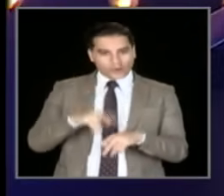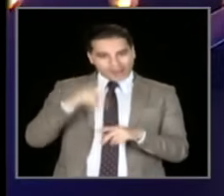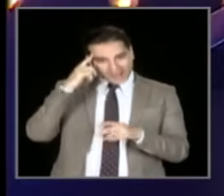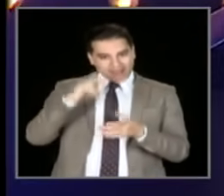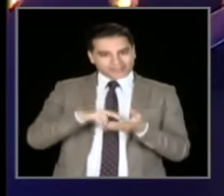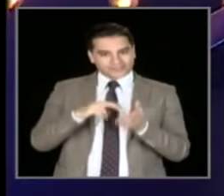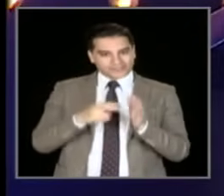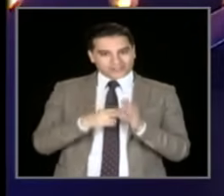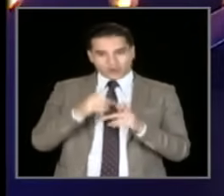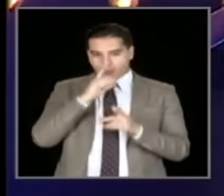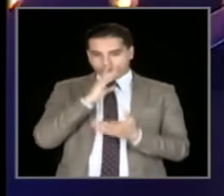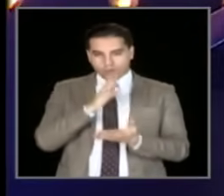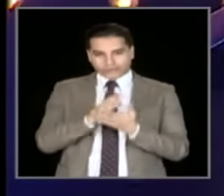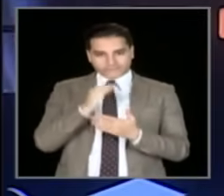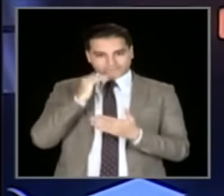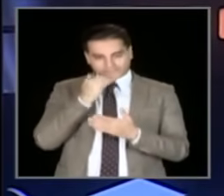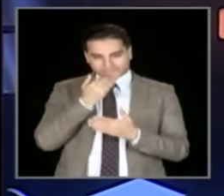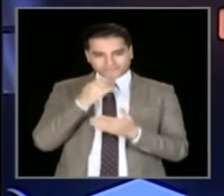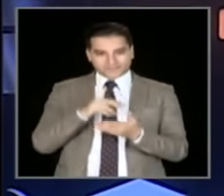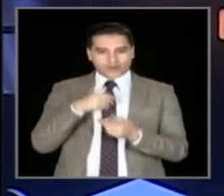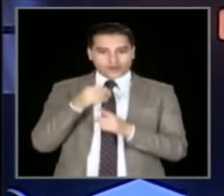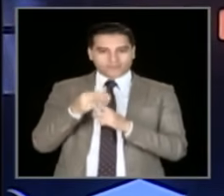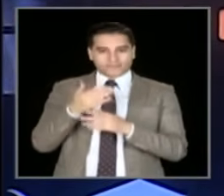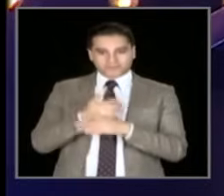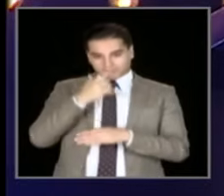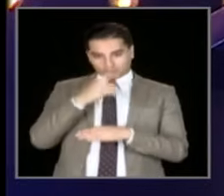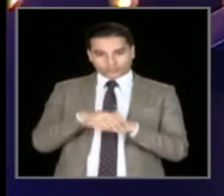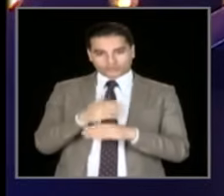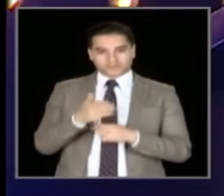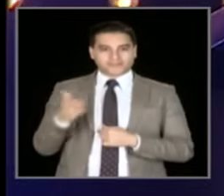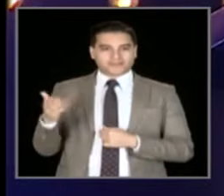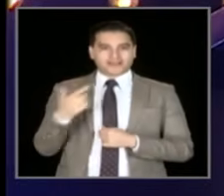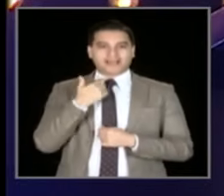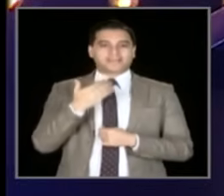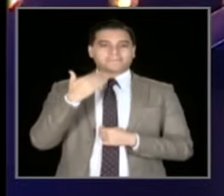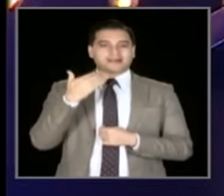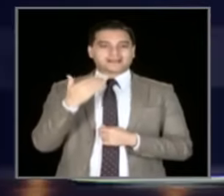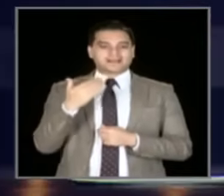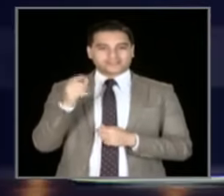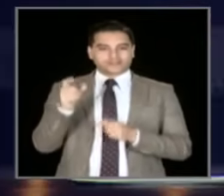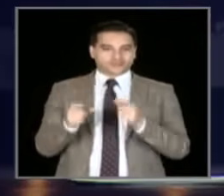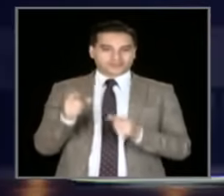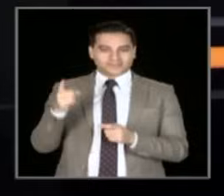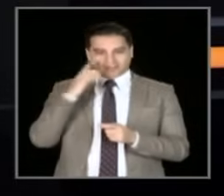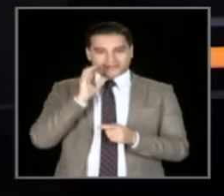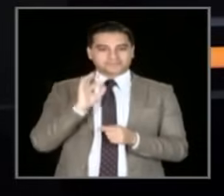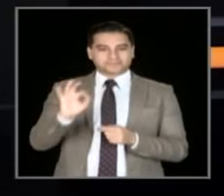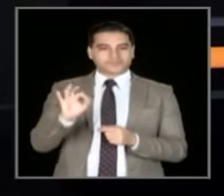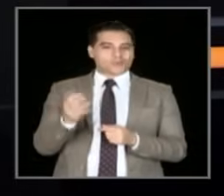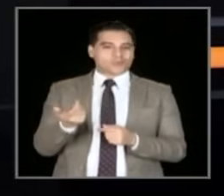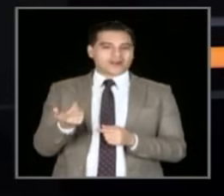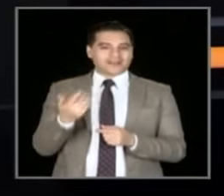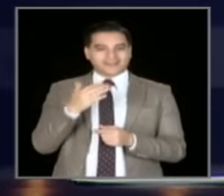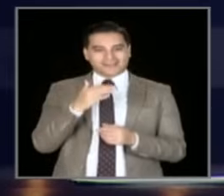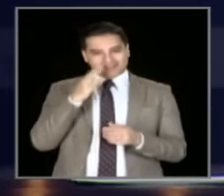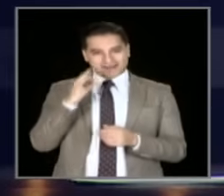هما بيعملوا ايه وواثقين في نفسهم، فانا بحبهم بصراحه يعني شخصيا. كمان انا طبعاً اعرف منه. طبعا بتنقع عليكم شخصيا يعني، مش فاهمين